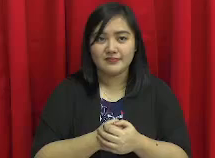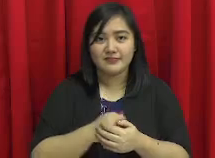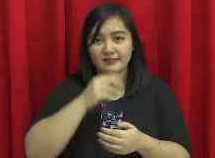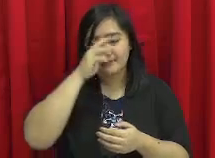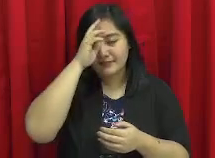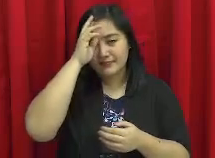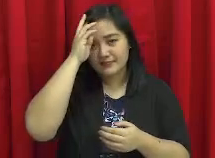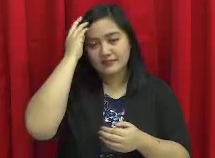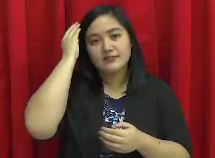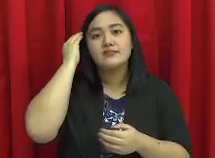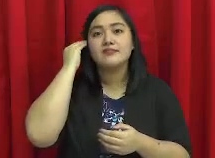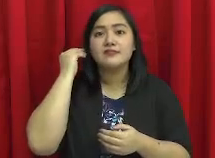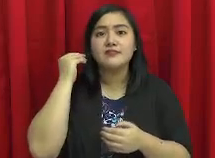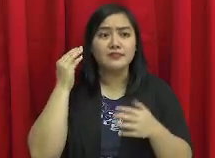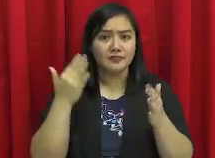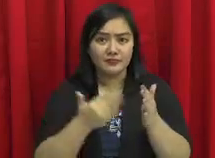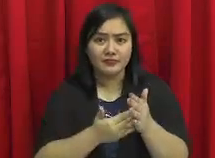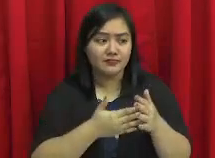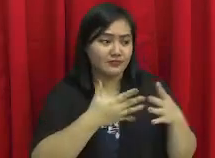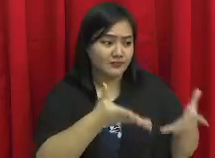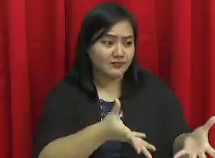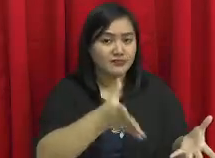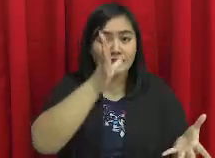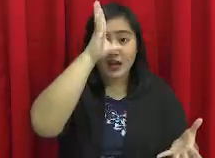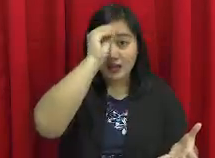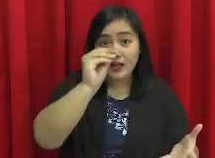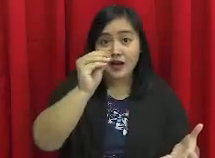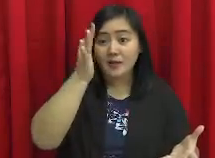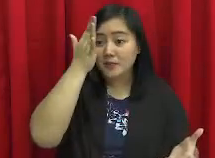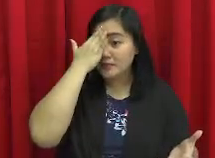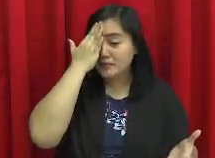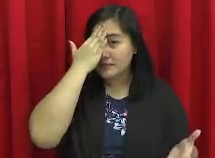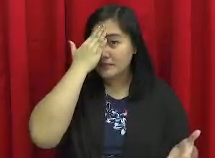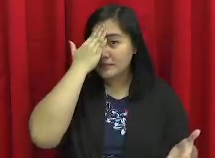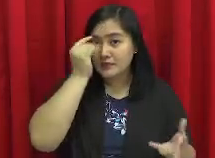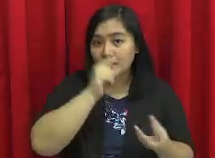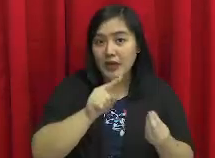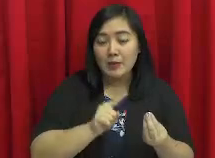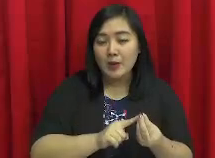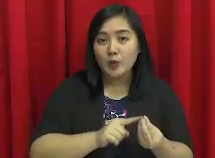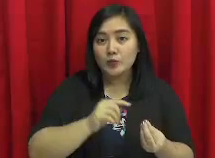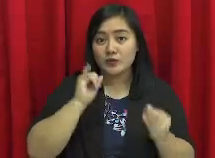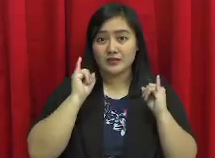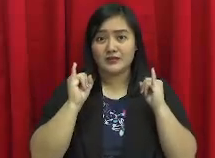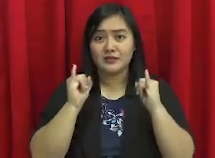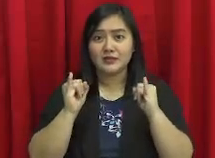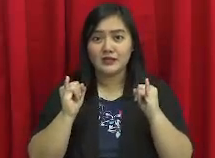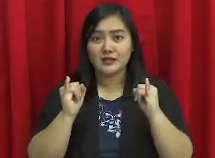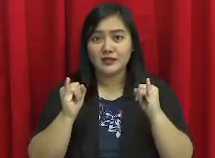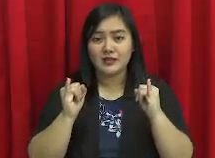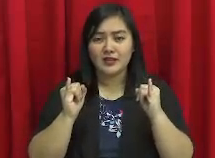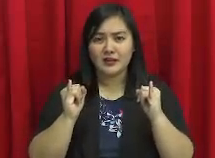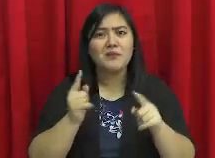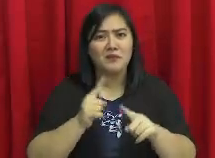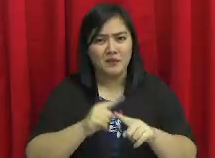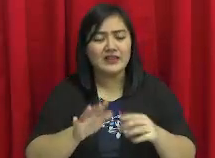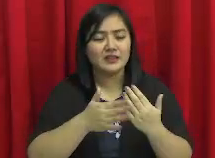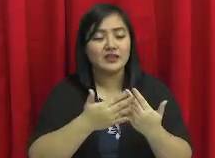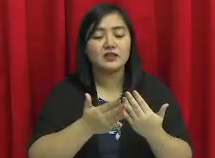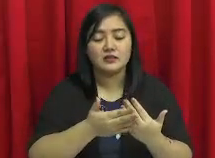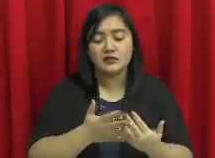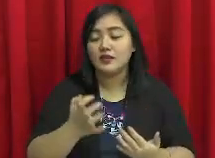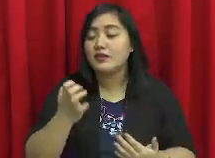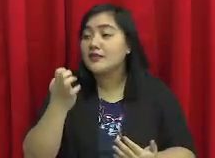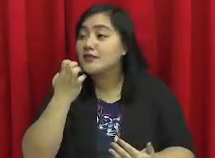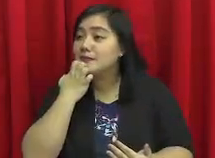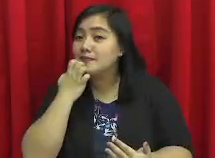sa instruction, sino yun? Kung sino man ang familiar doon sa instruction, siya pa yung pinakain, napakain agad.